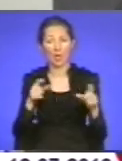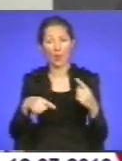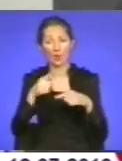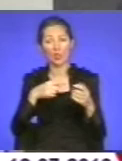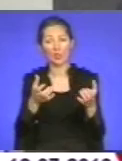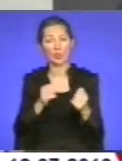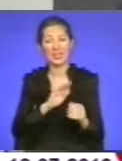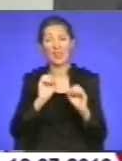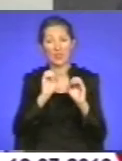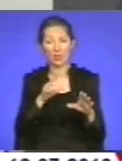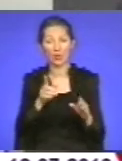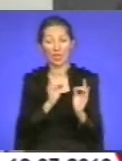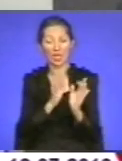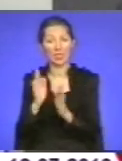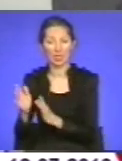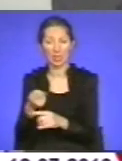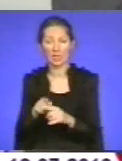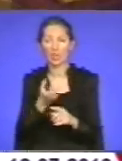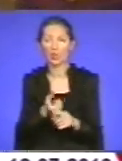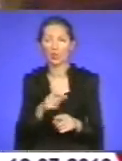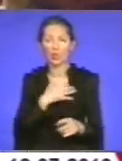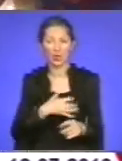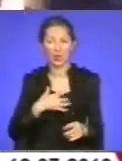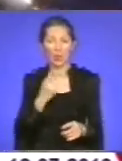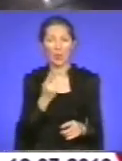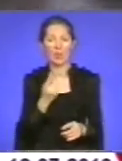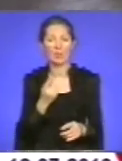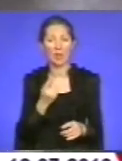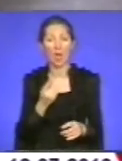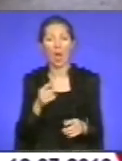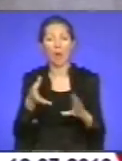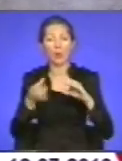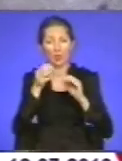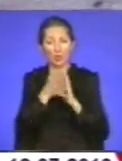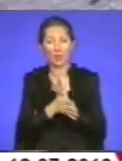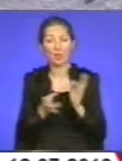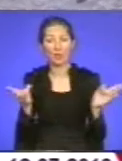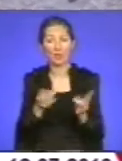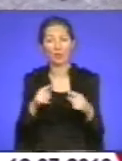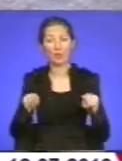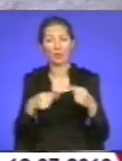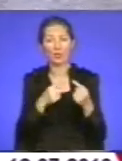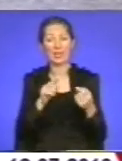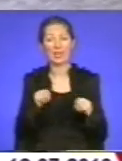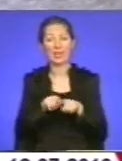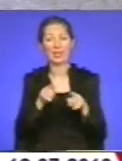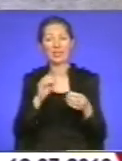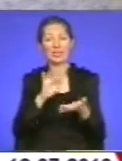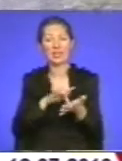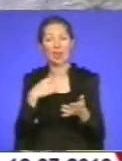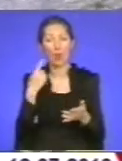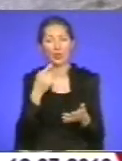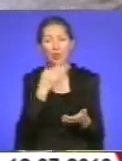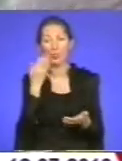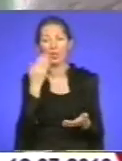не віддаючи її в інтернат. Це дуже важливо для нас. Перш за все, проаналізували потребу створення таких центрів в області, опитавши батьків,